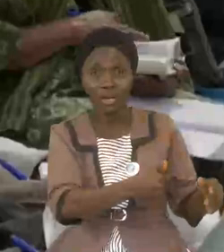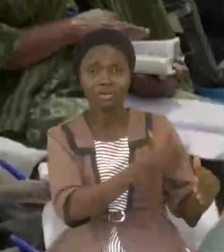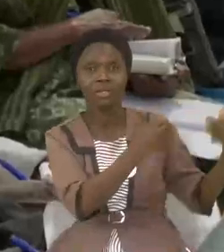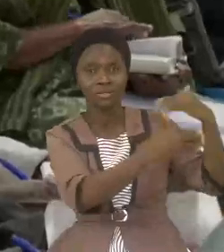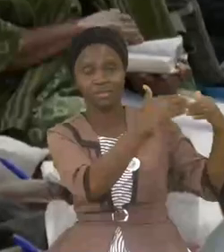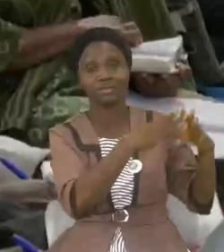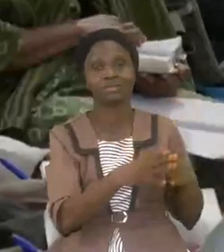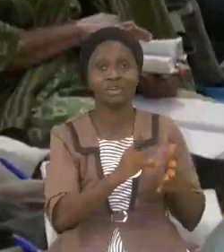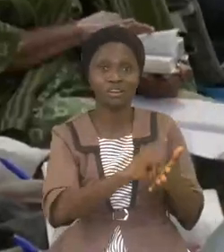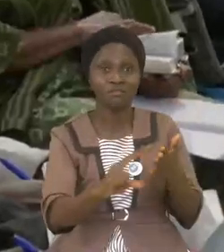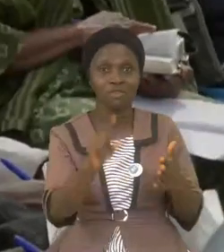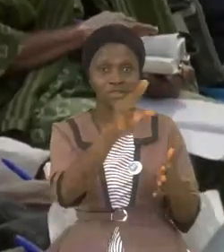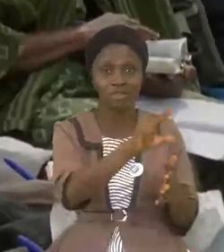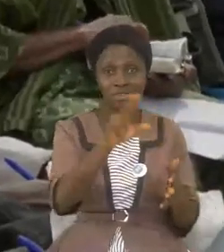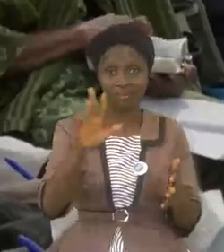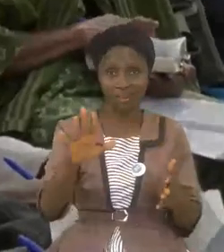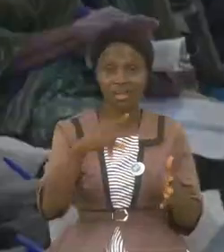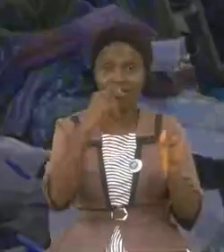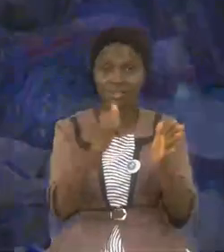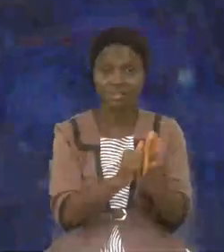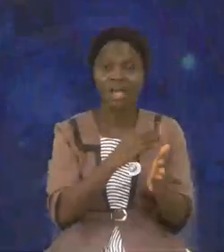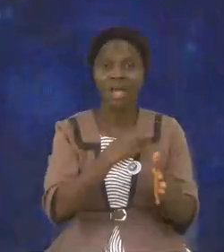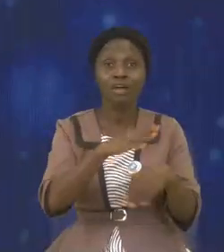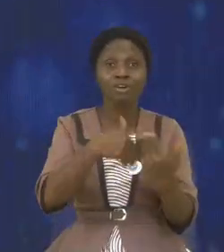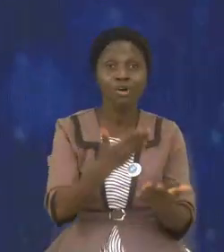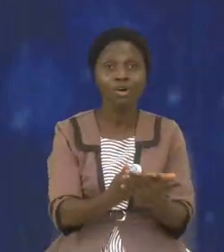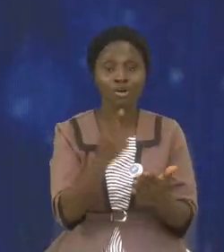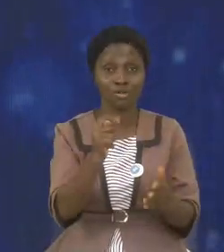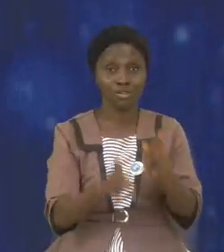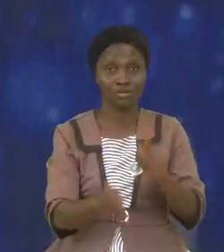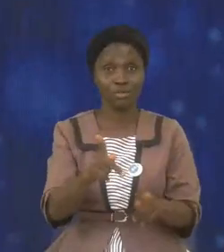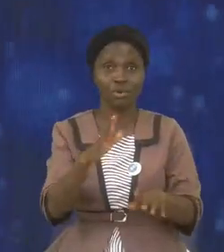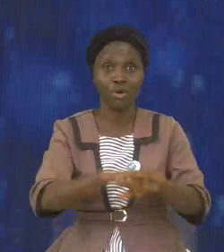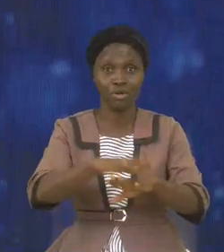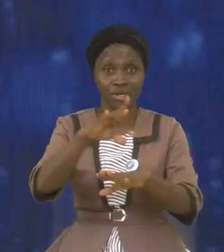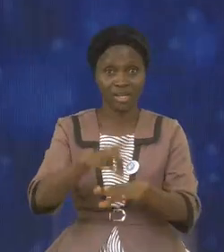dont le règne subsiste de génération en génération. 35 dit,